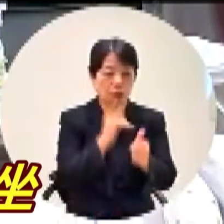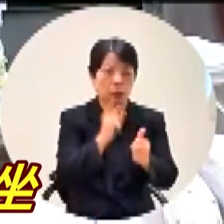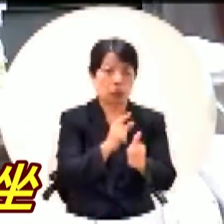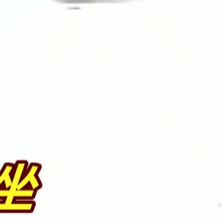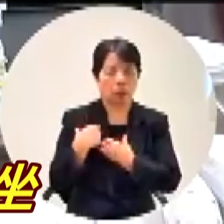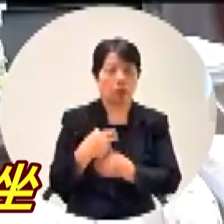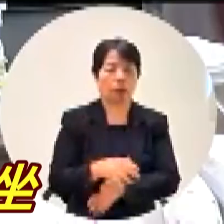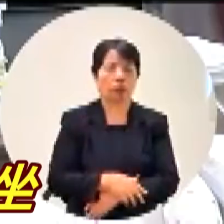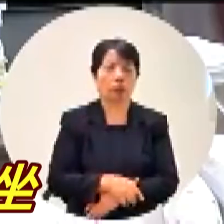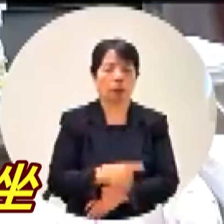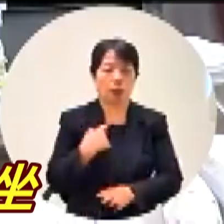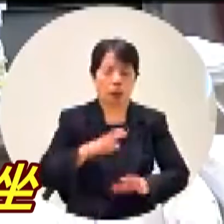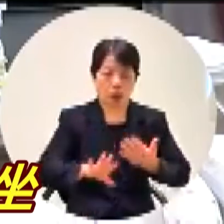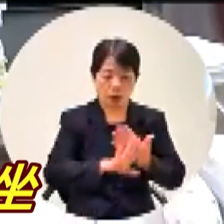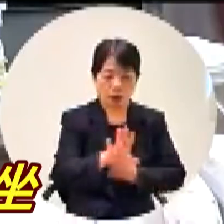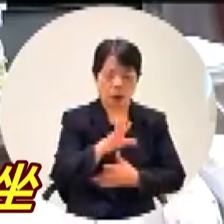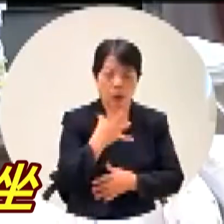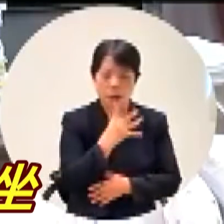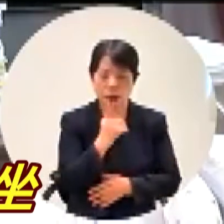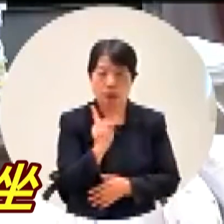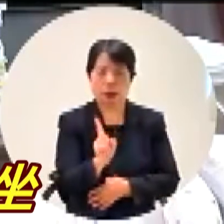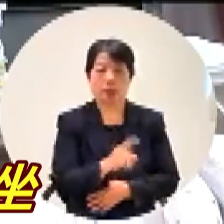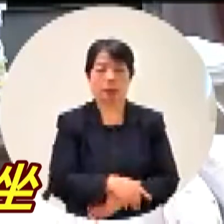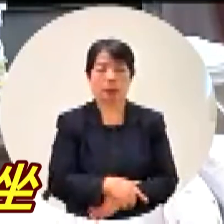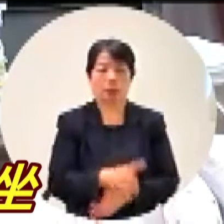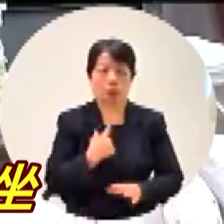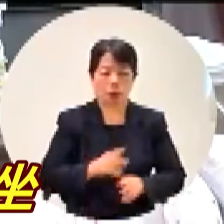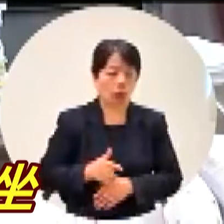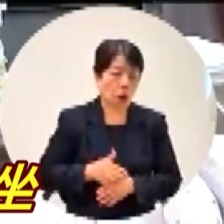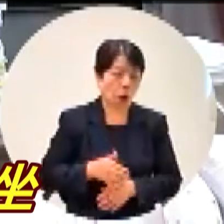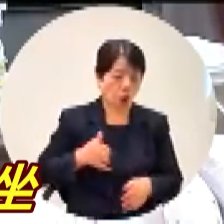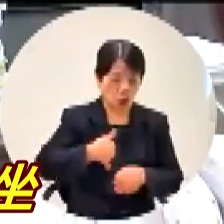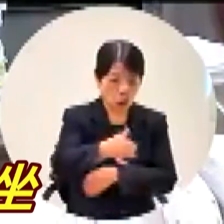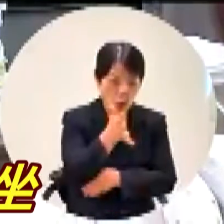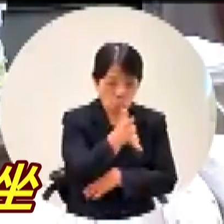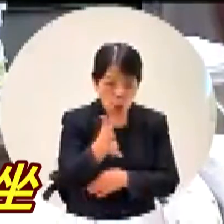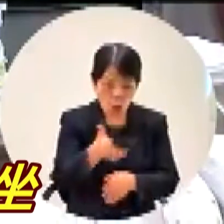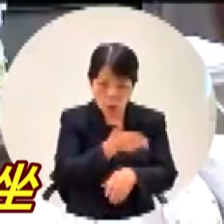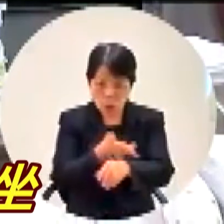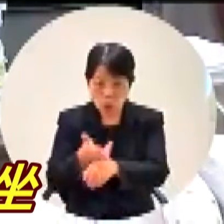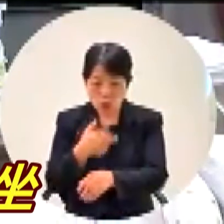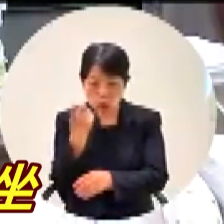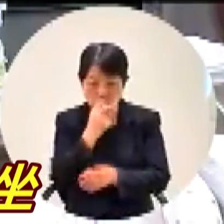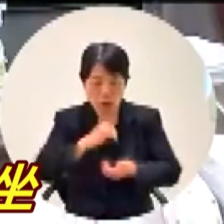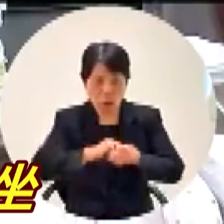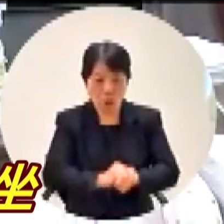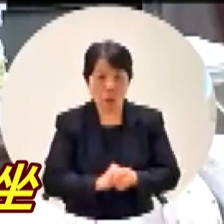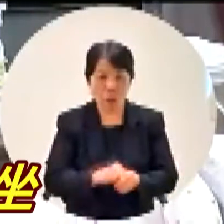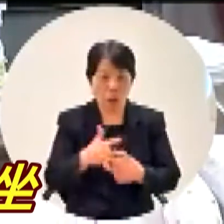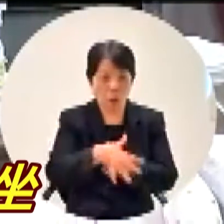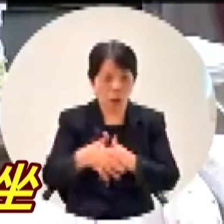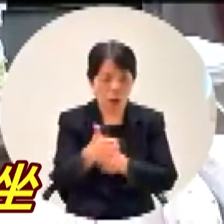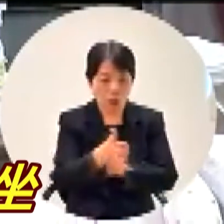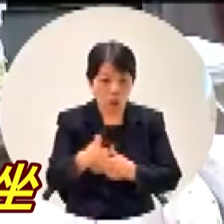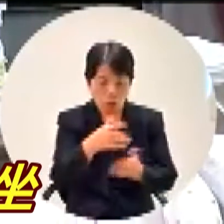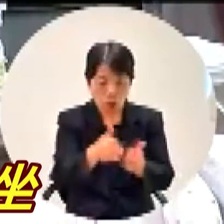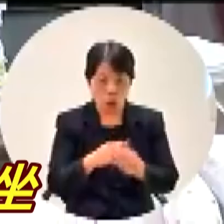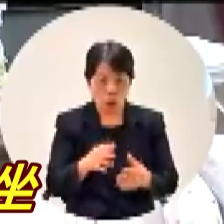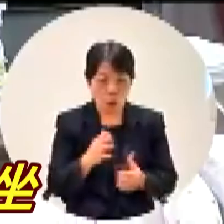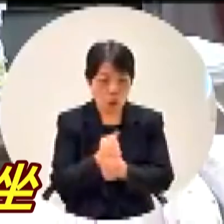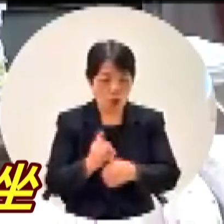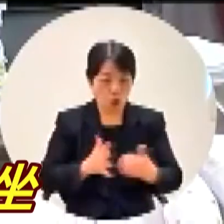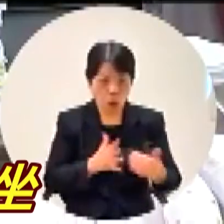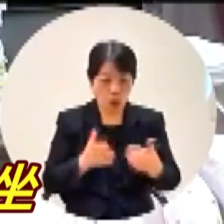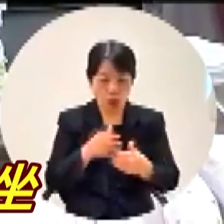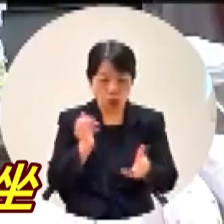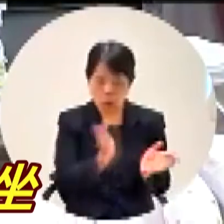个市长呢。我觉得最奇怪的一点是，我跑去问一些技术鉴定的委员，好，我为了今天总质询我准备很久，他